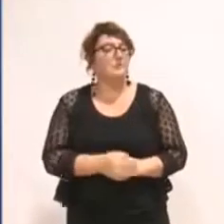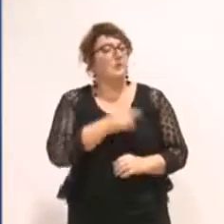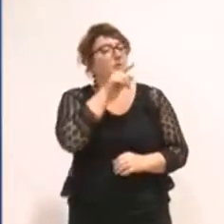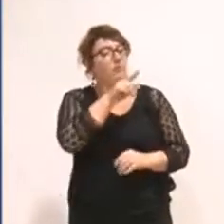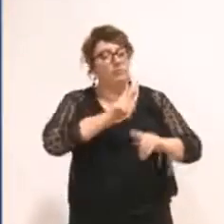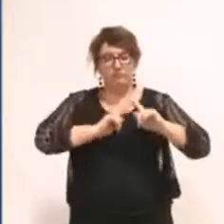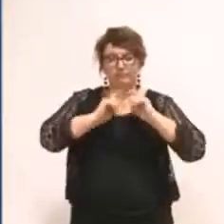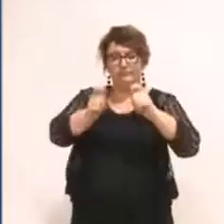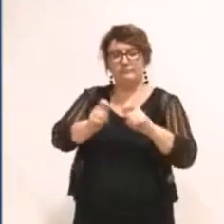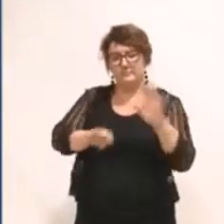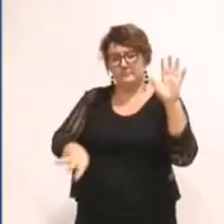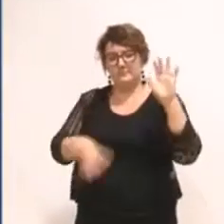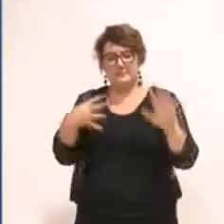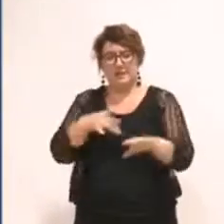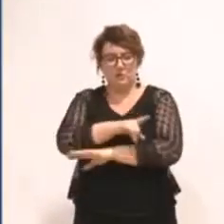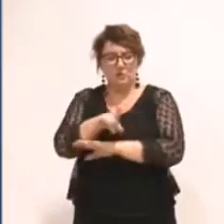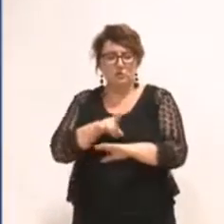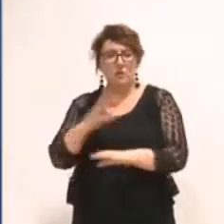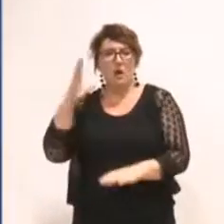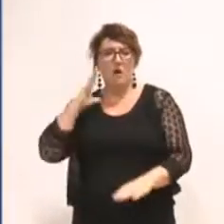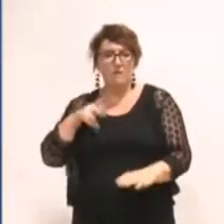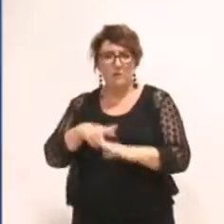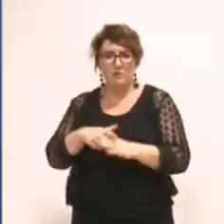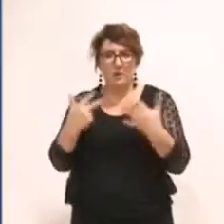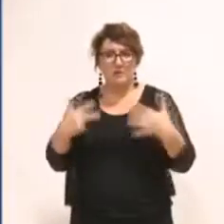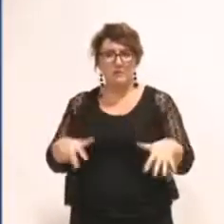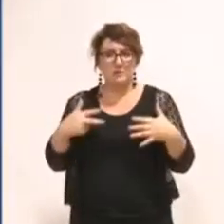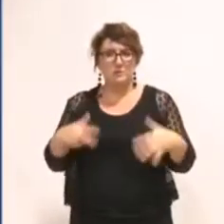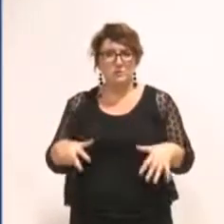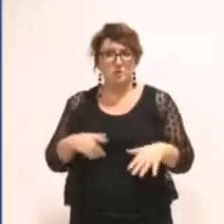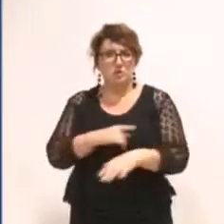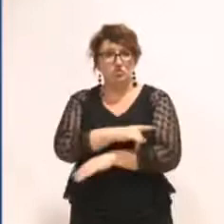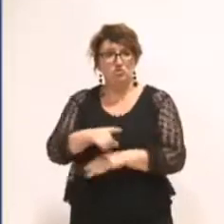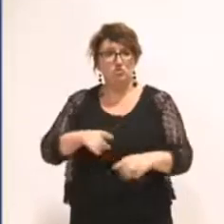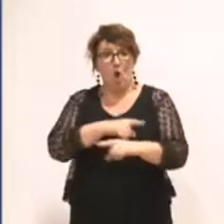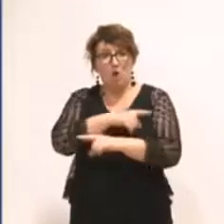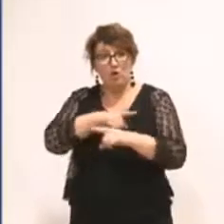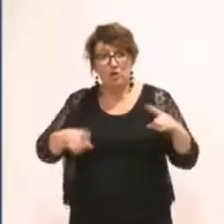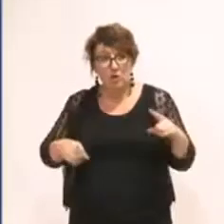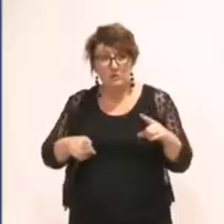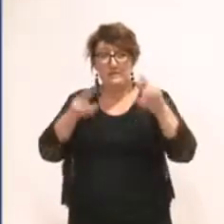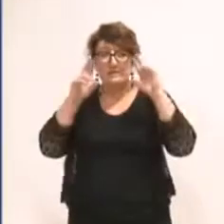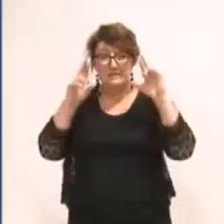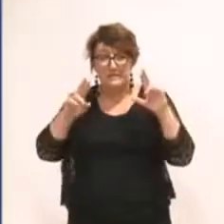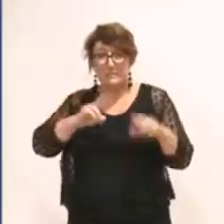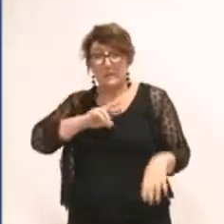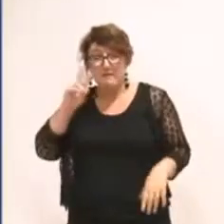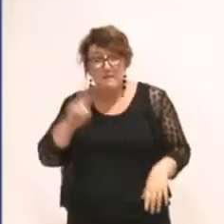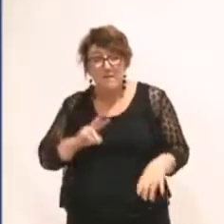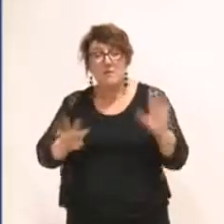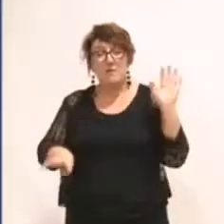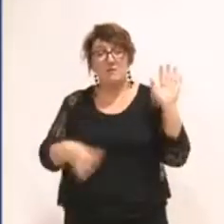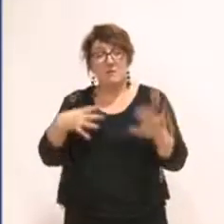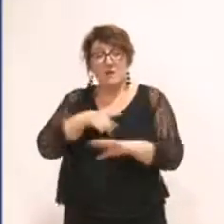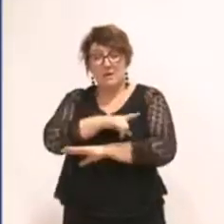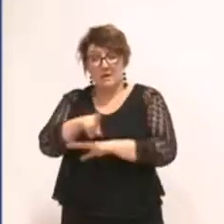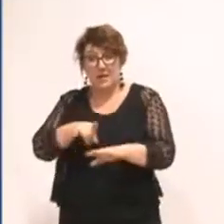heures, il y en avait 18h30. J'espère que c'est vraiment 14 heures dans ce temps un peu